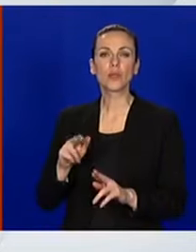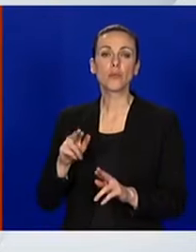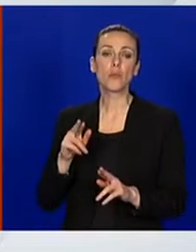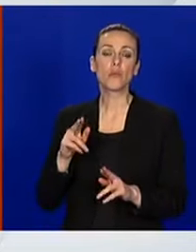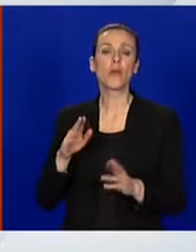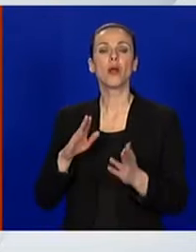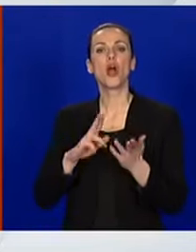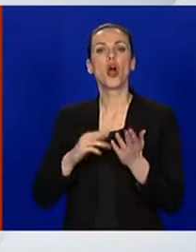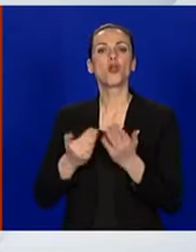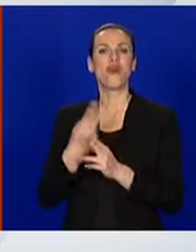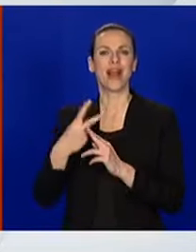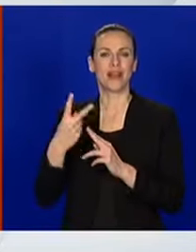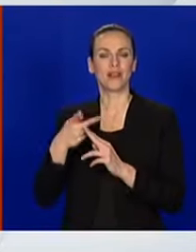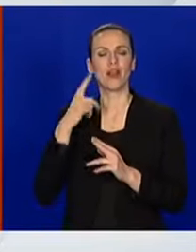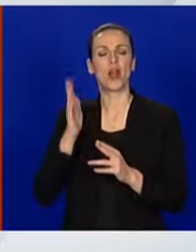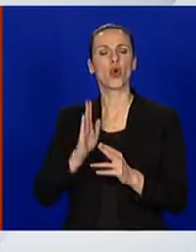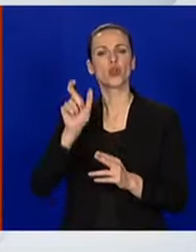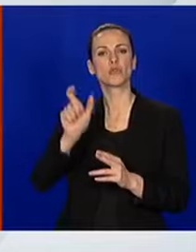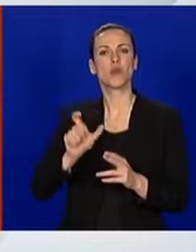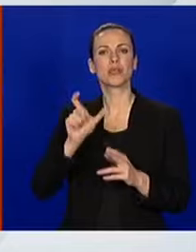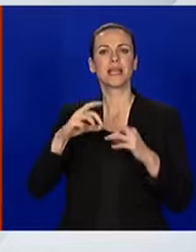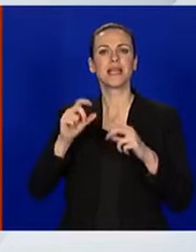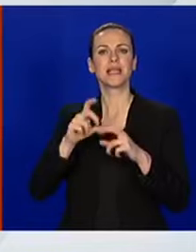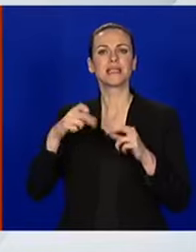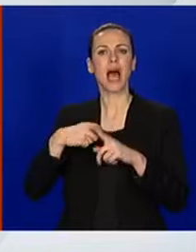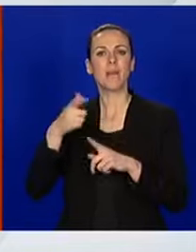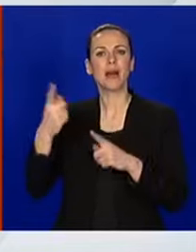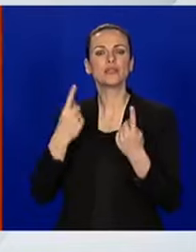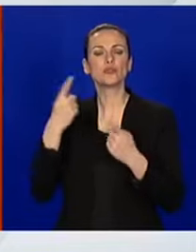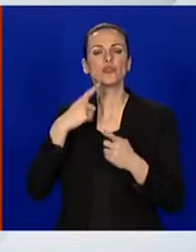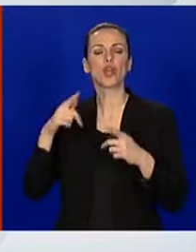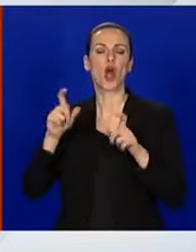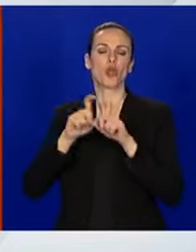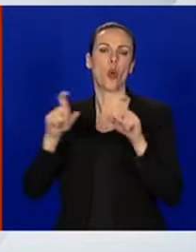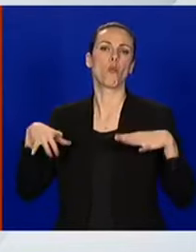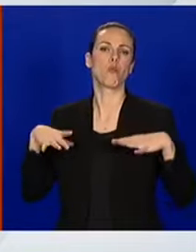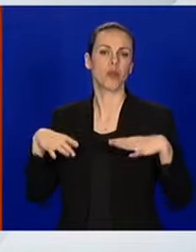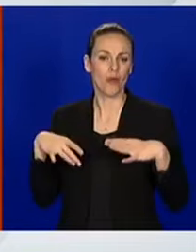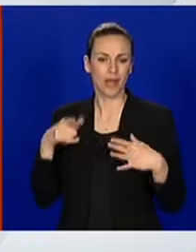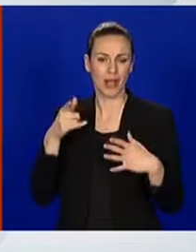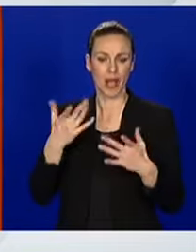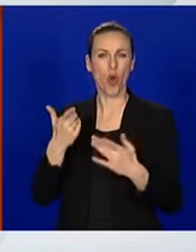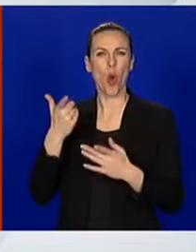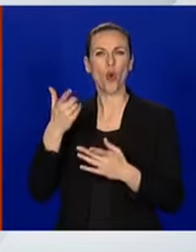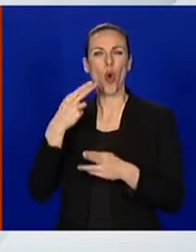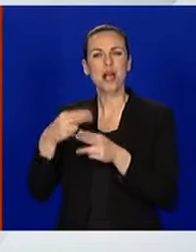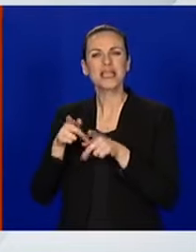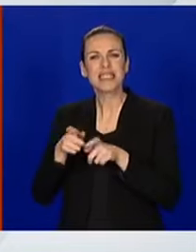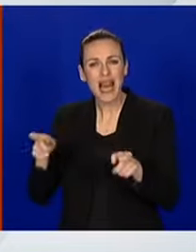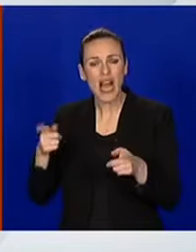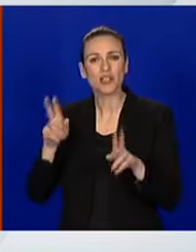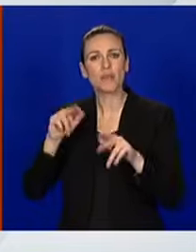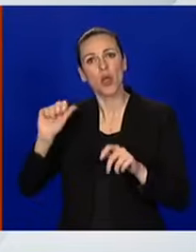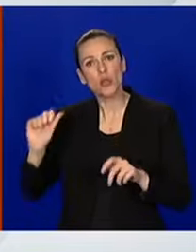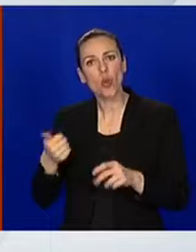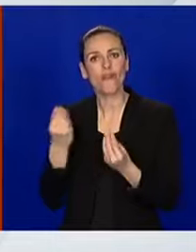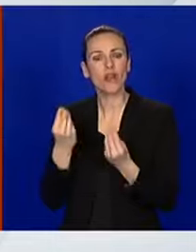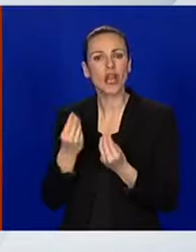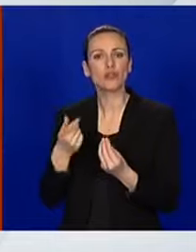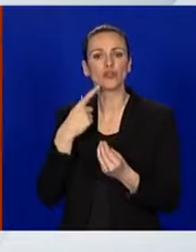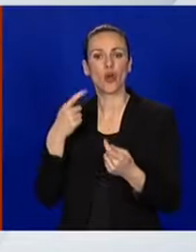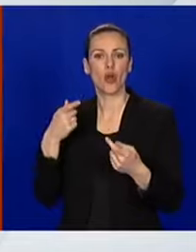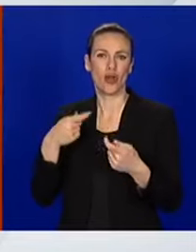TV. Za gospodina Capaka, stanje u domovima umirovljenika, od ovog broja zaraženih postoji li nekakva nova situacija koja je